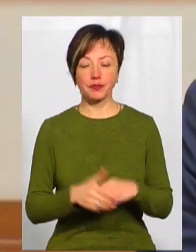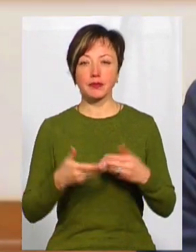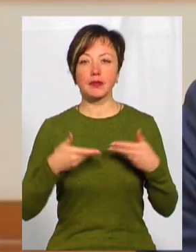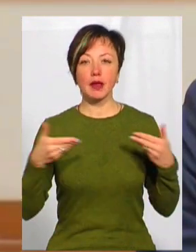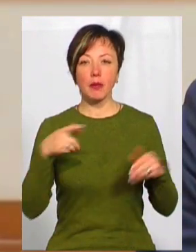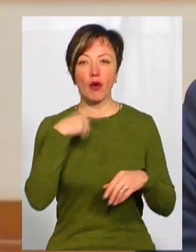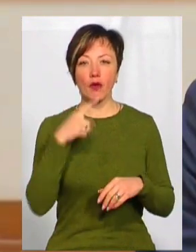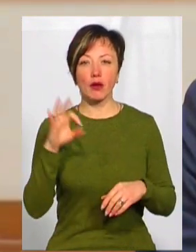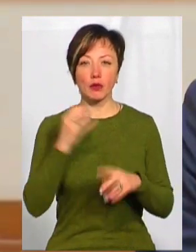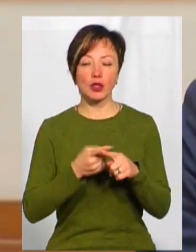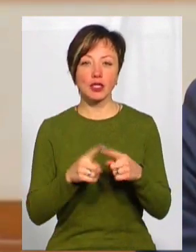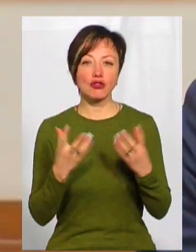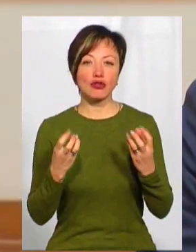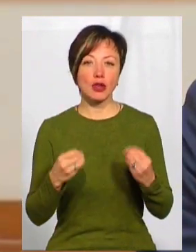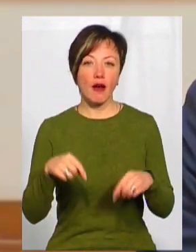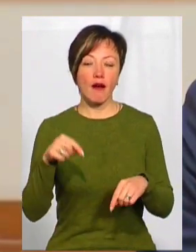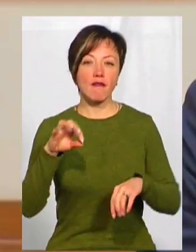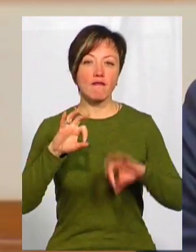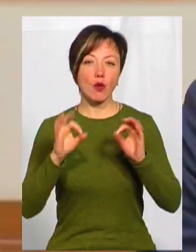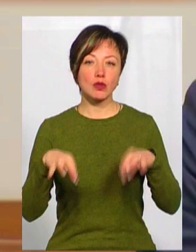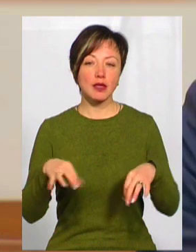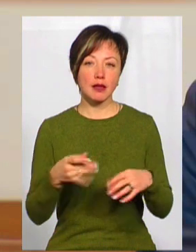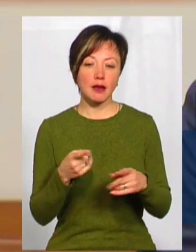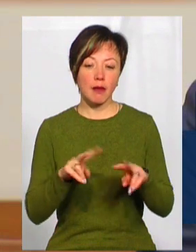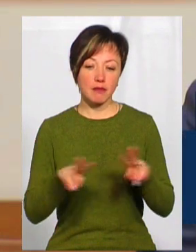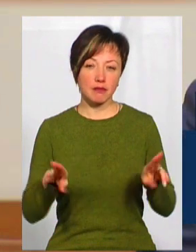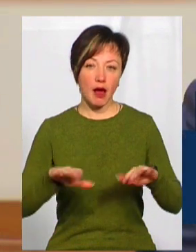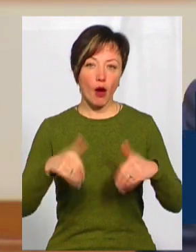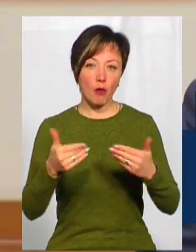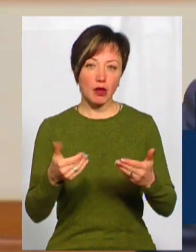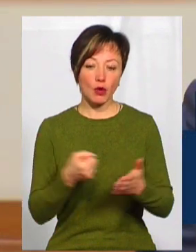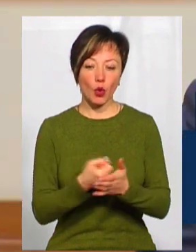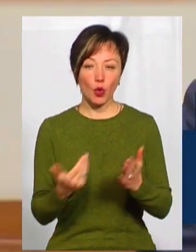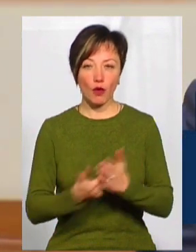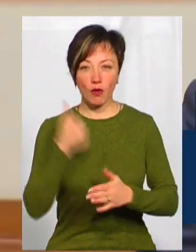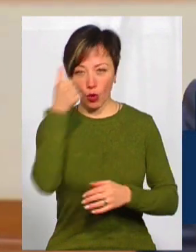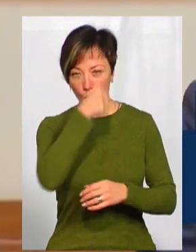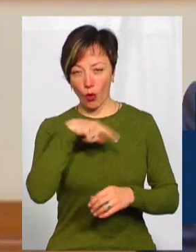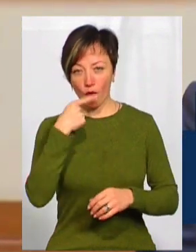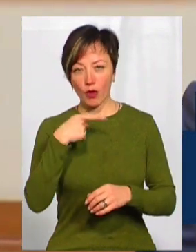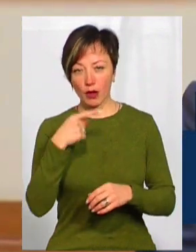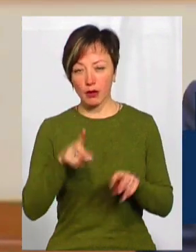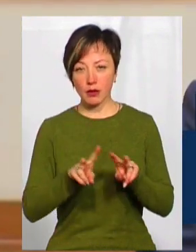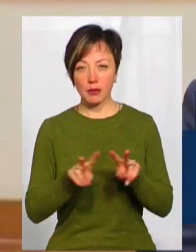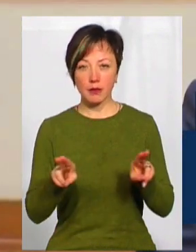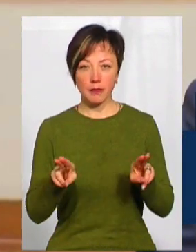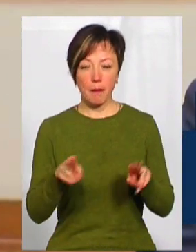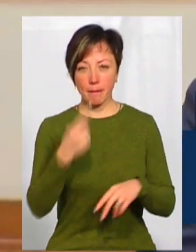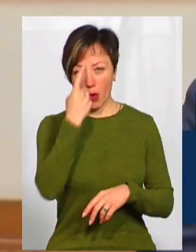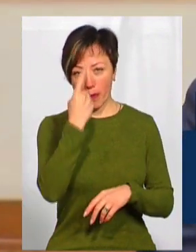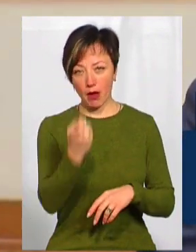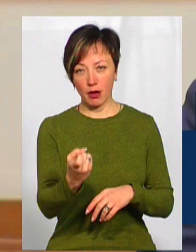про це ще восени в вигляді рекомендацій. До Нового року говорили у вигляді такого